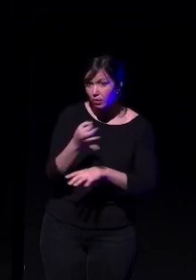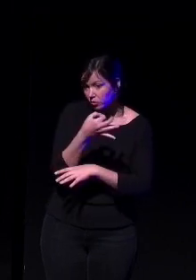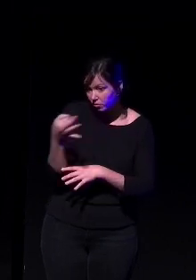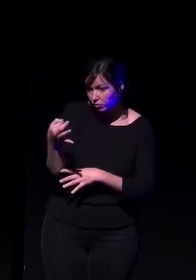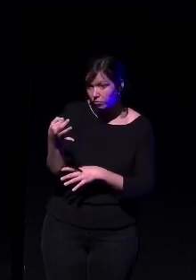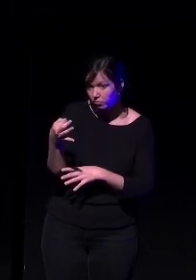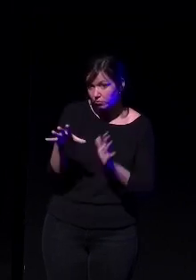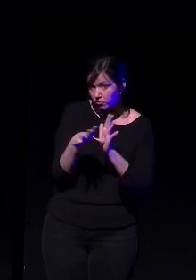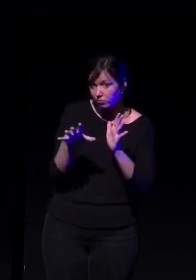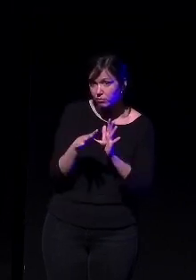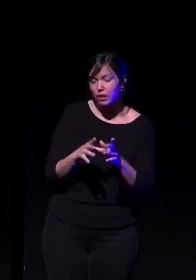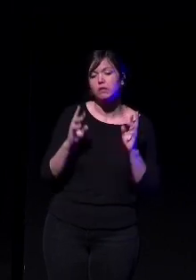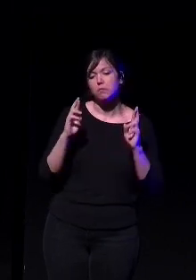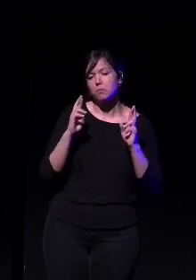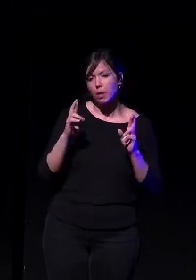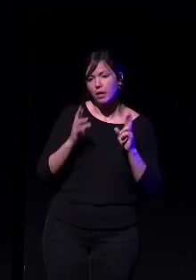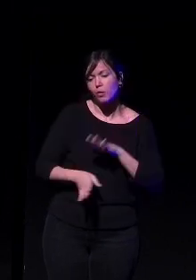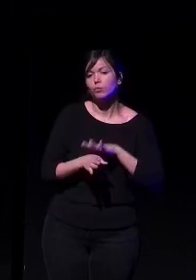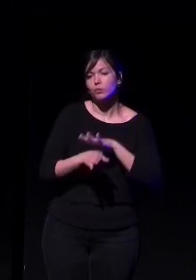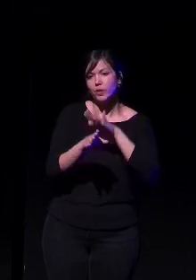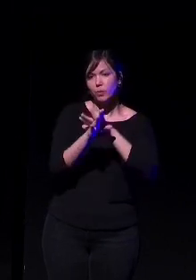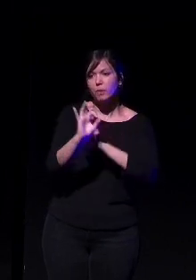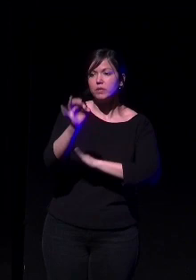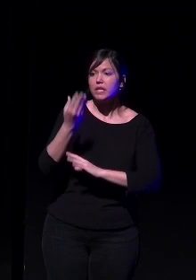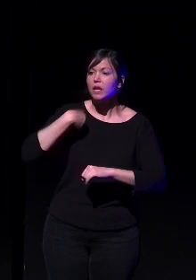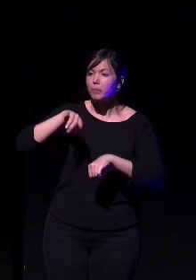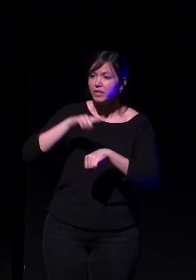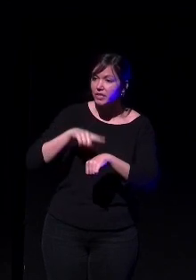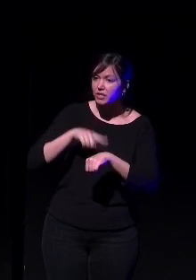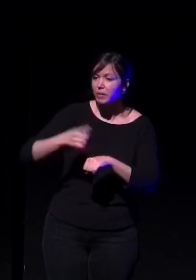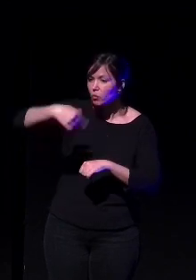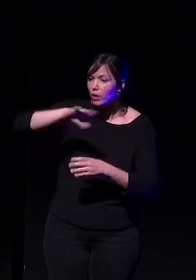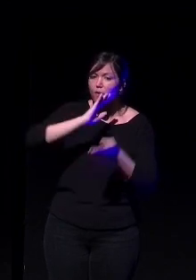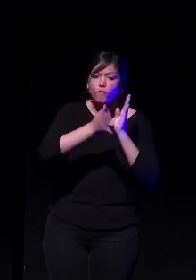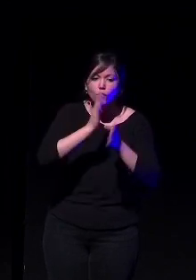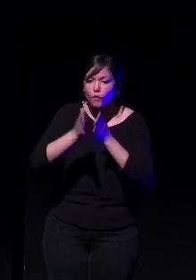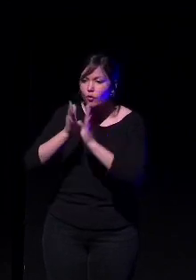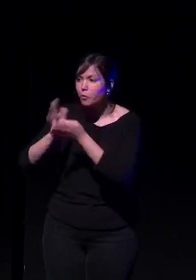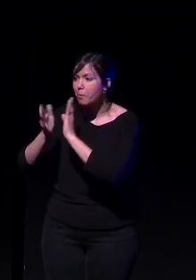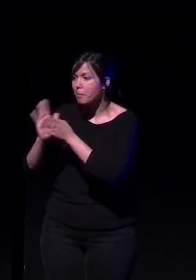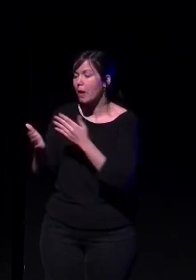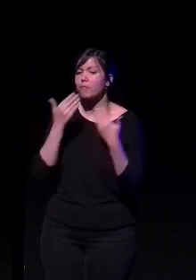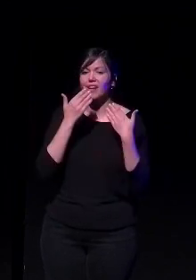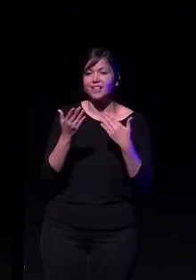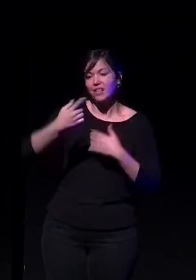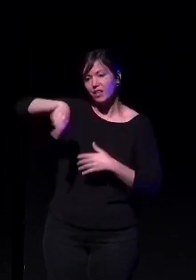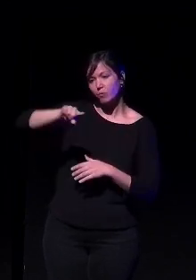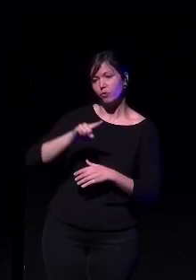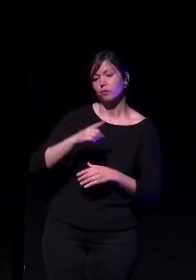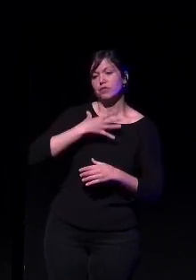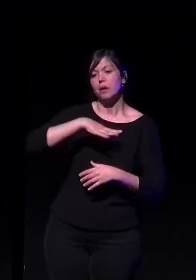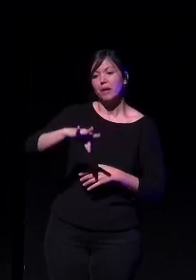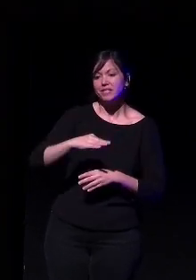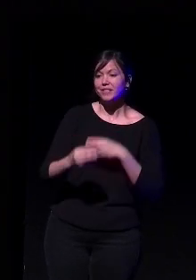Que tant de bo la continueu molt d'anys, però que alhora formeu a molta gent amb aquestes vostres capacitats que